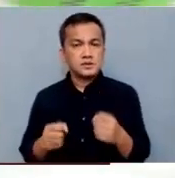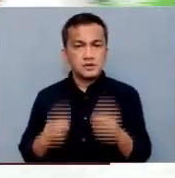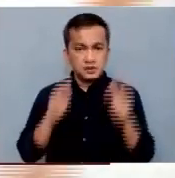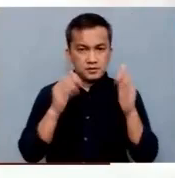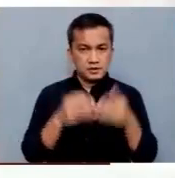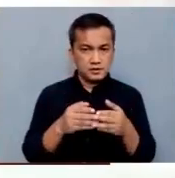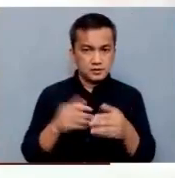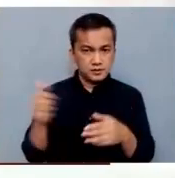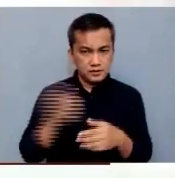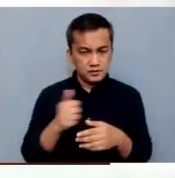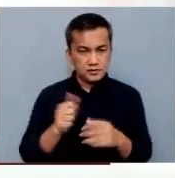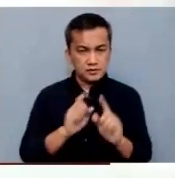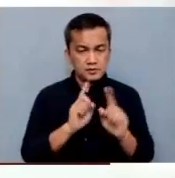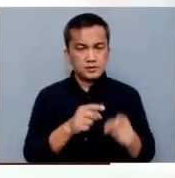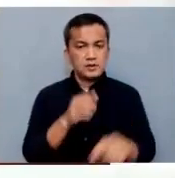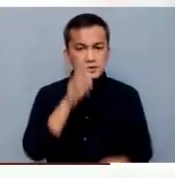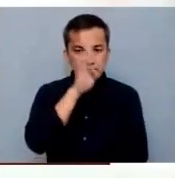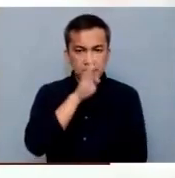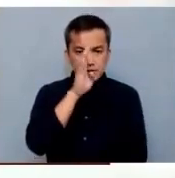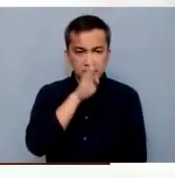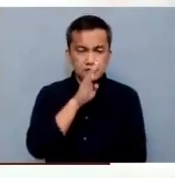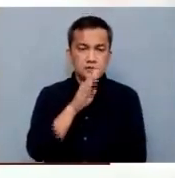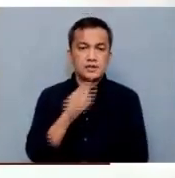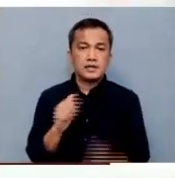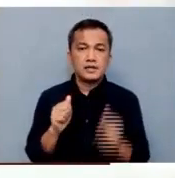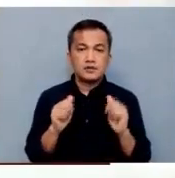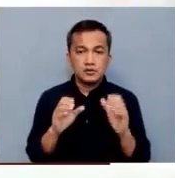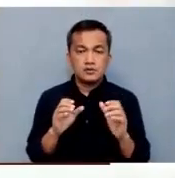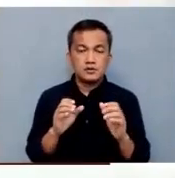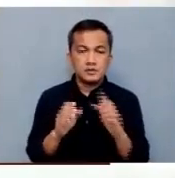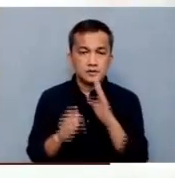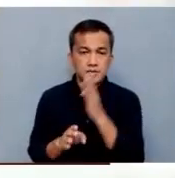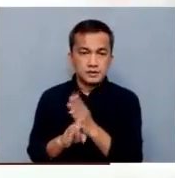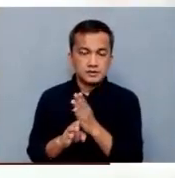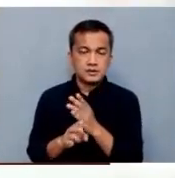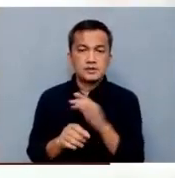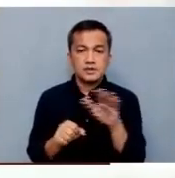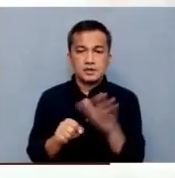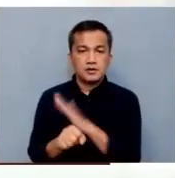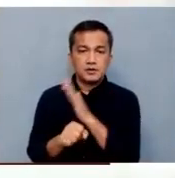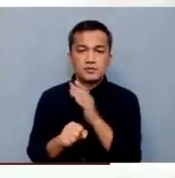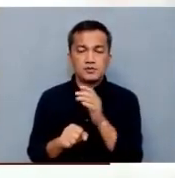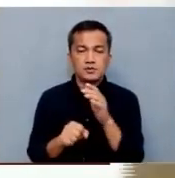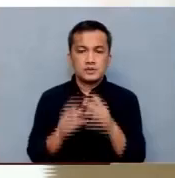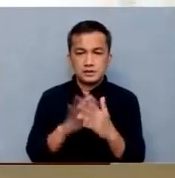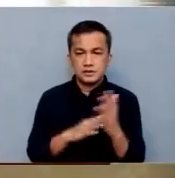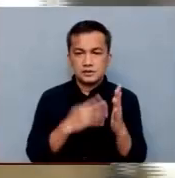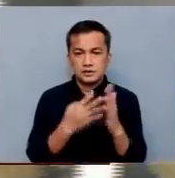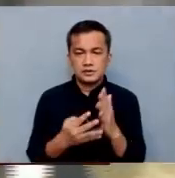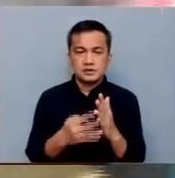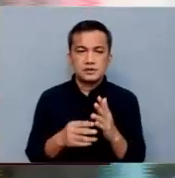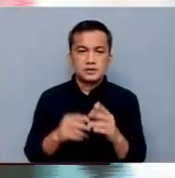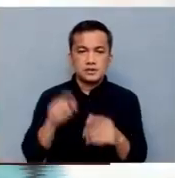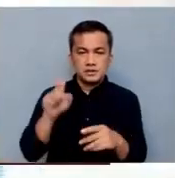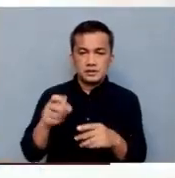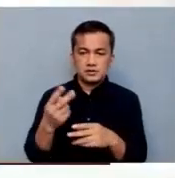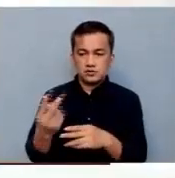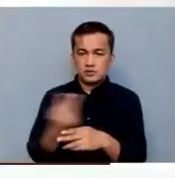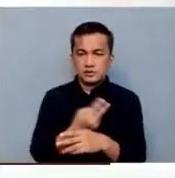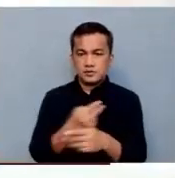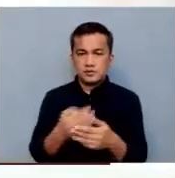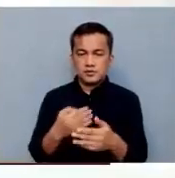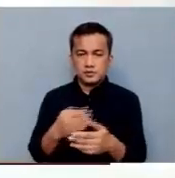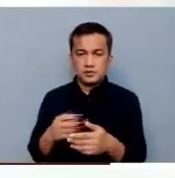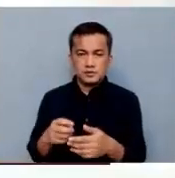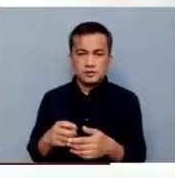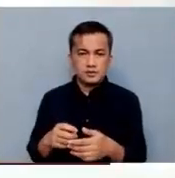biyahe kasi pa Bicol na mga air-conditioned bus, yun kasi yung fully booked na. So kinakailangan 2 weeks before sila bumiyahe and nakabook na